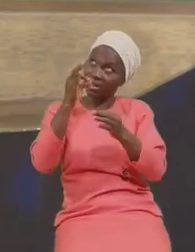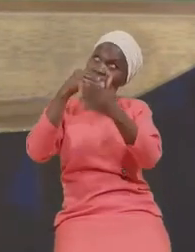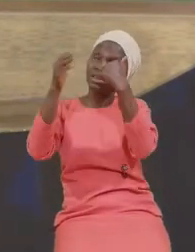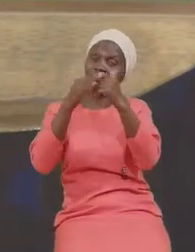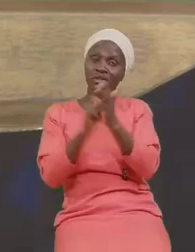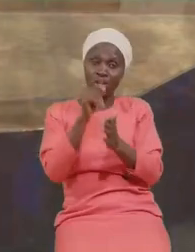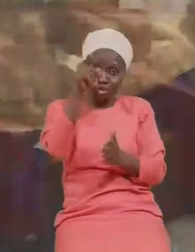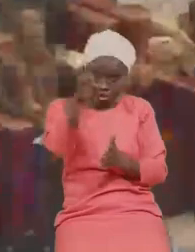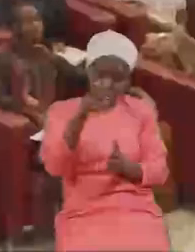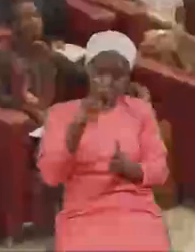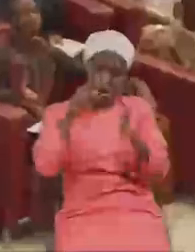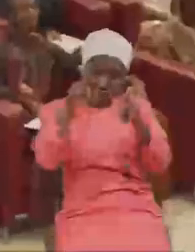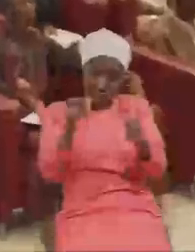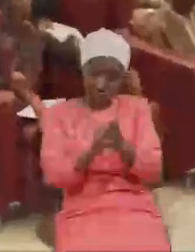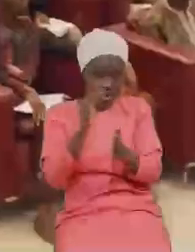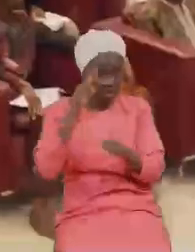ferai